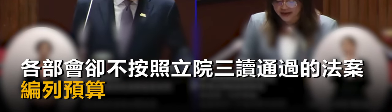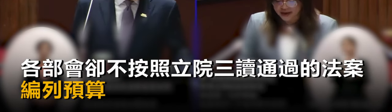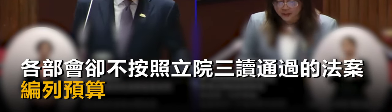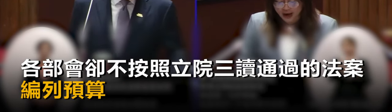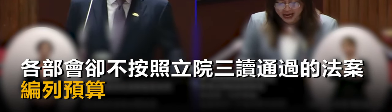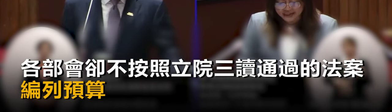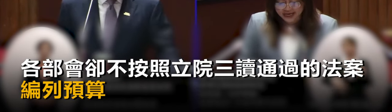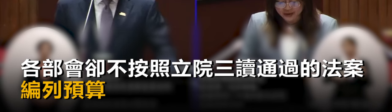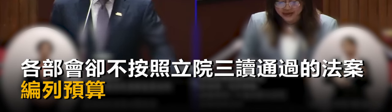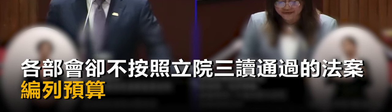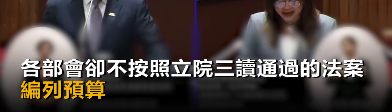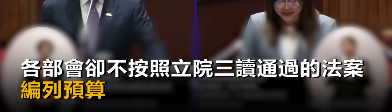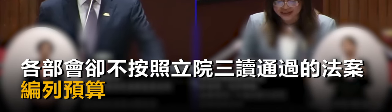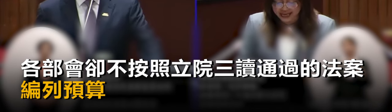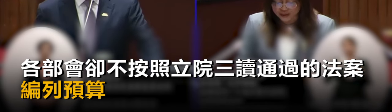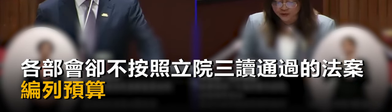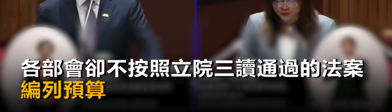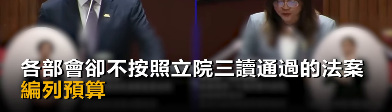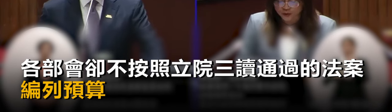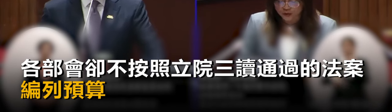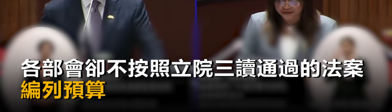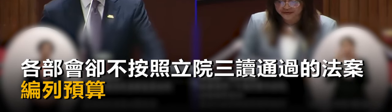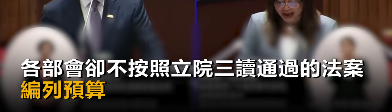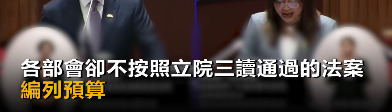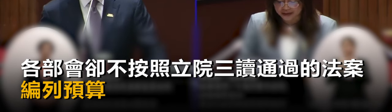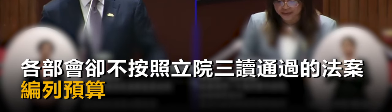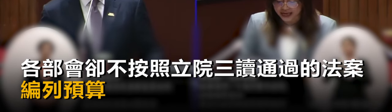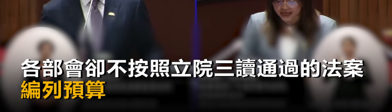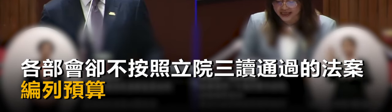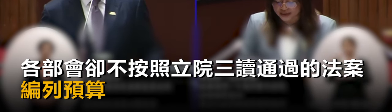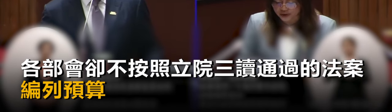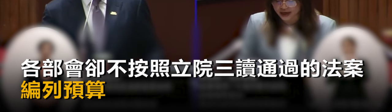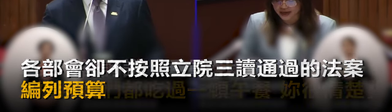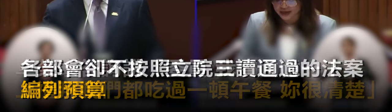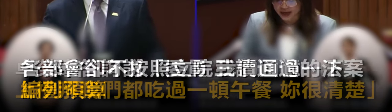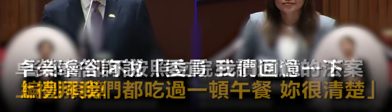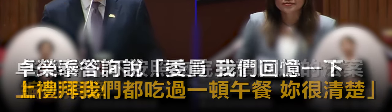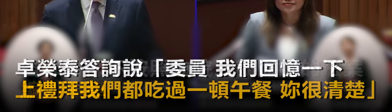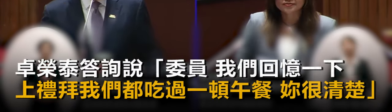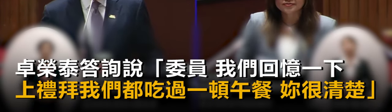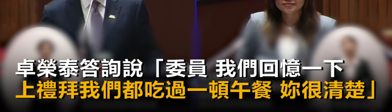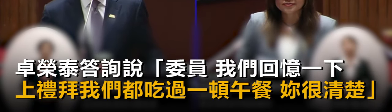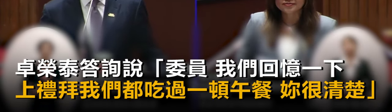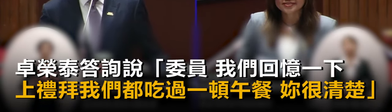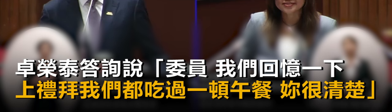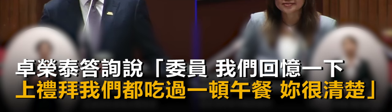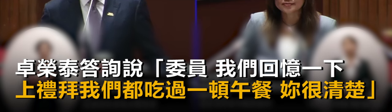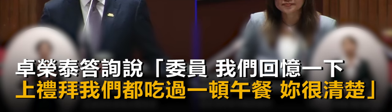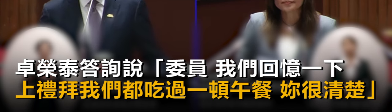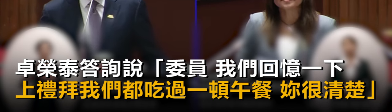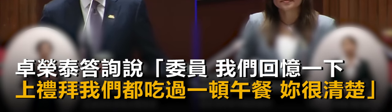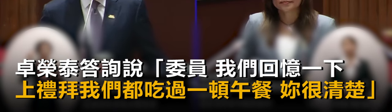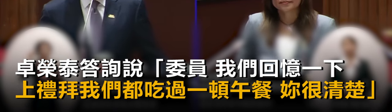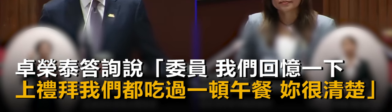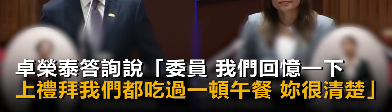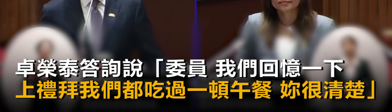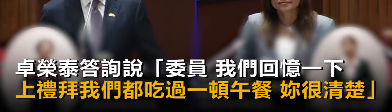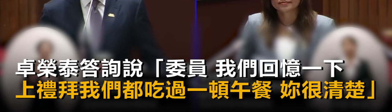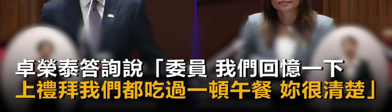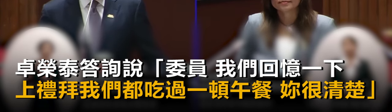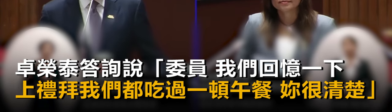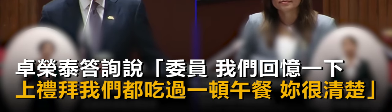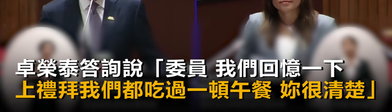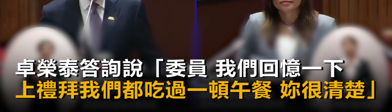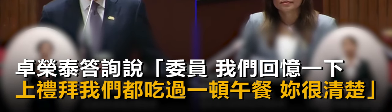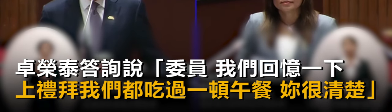部会不按照立法院三读通过的法案编列预算？ 委员，我们回忆一下，上礼拜我们都